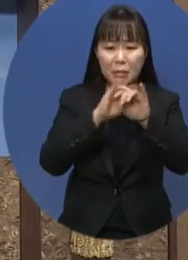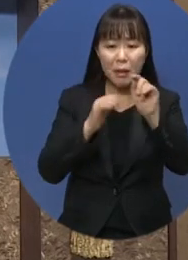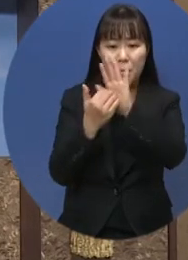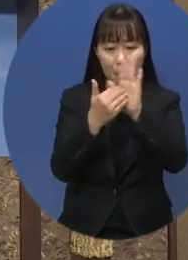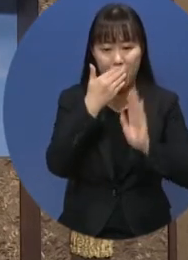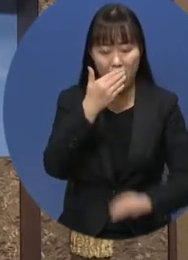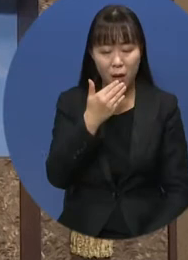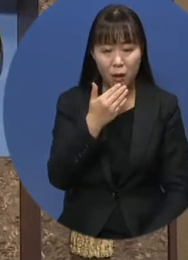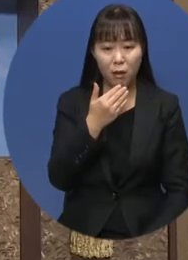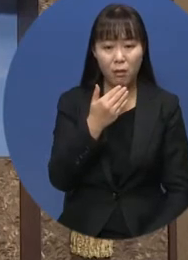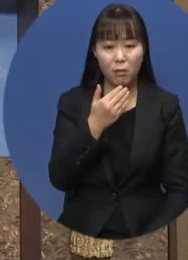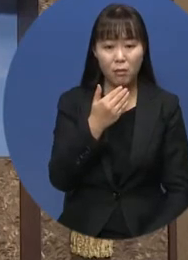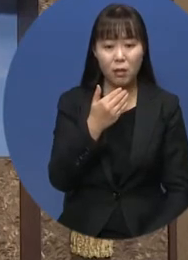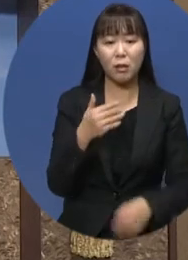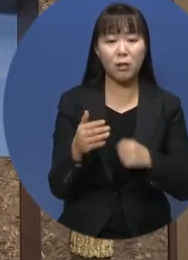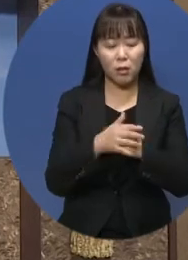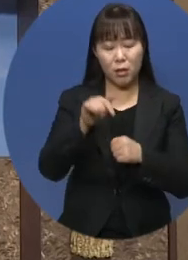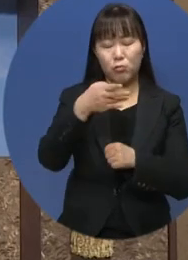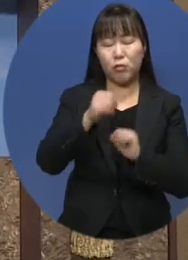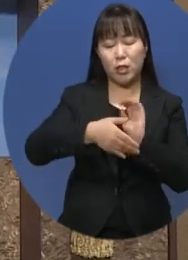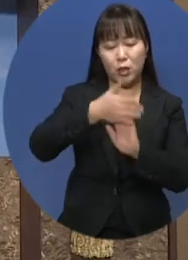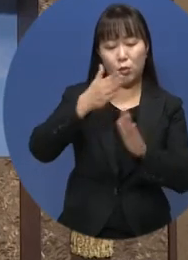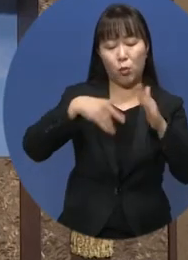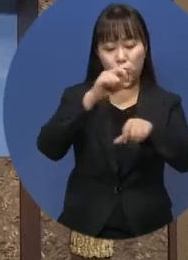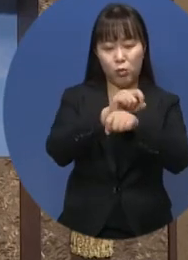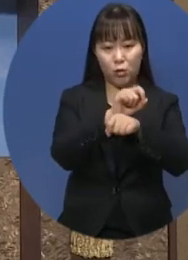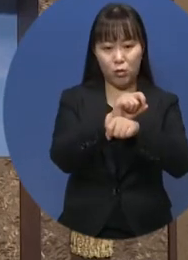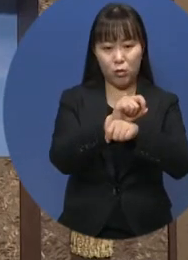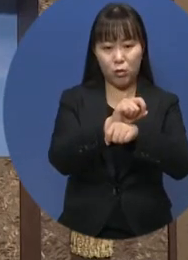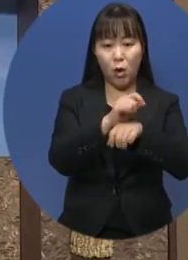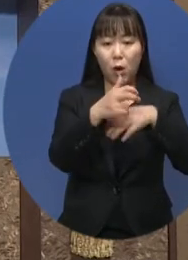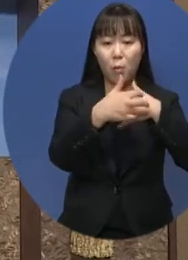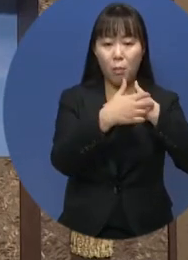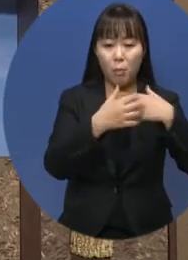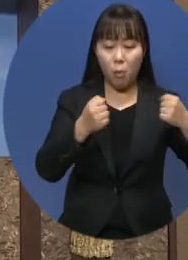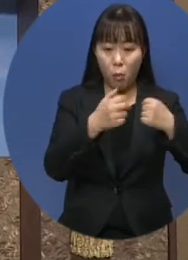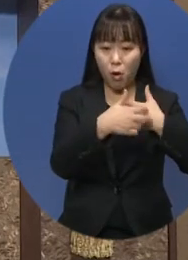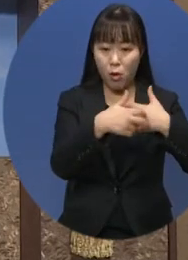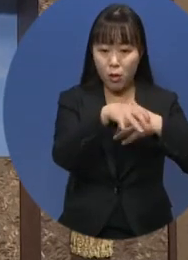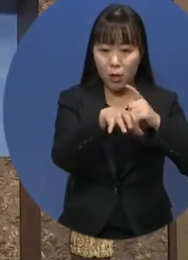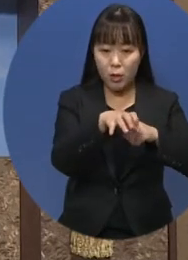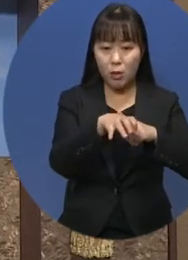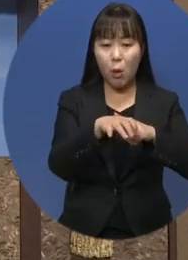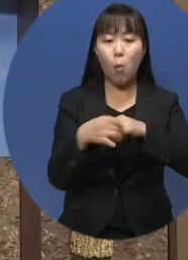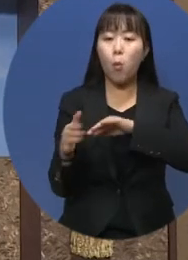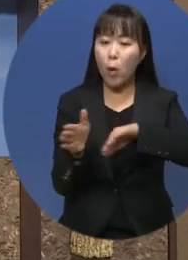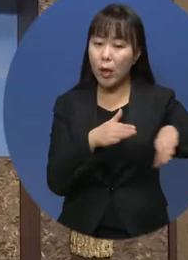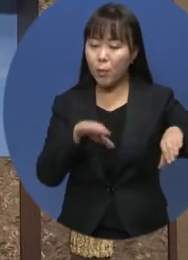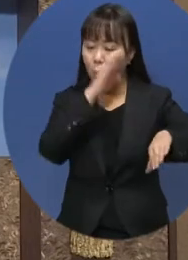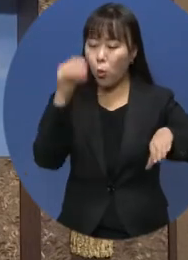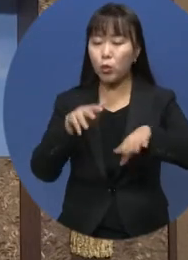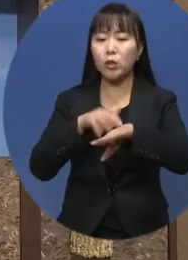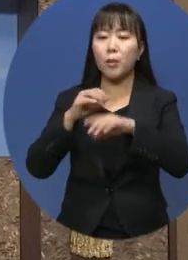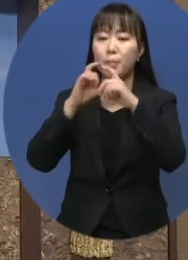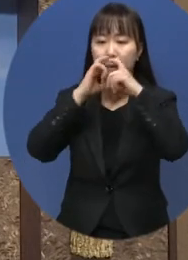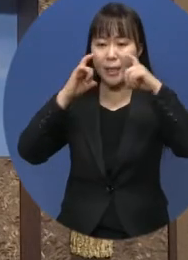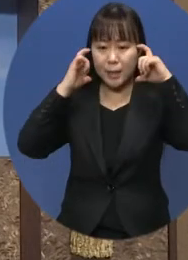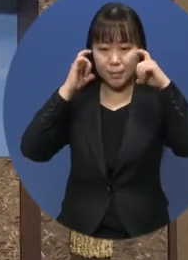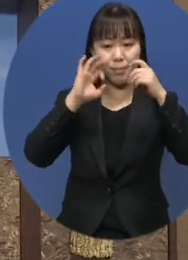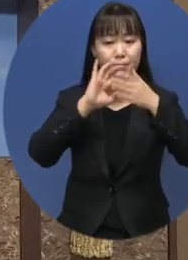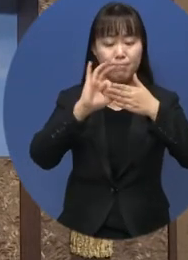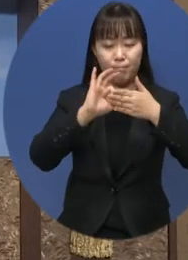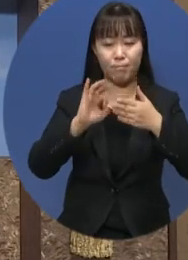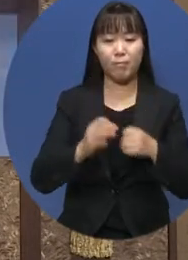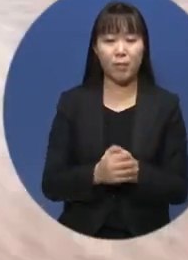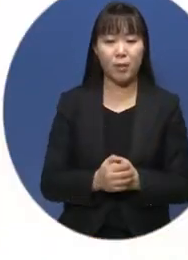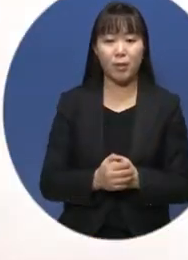그래가지고 어 구리시 공무원들은 복원 현장이나 의료 현장에 나간 문 외에는 전부 다 첫 마스크를 착용하고